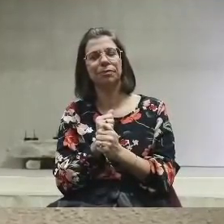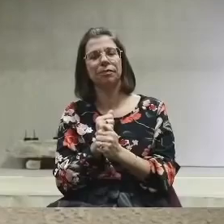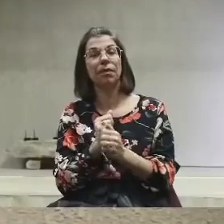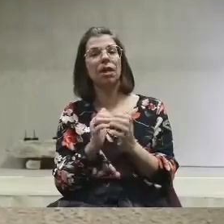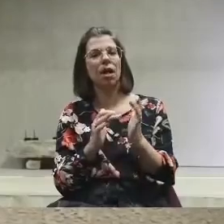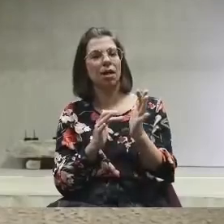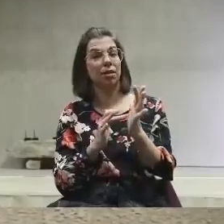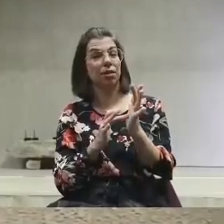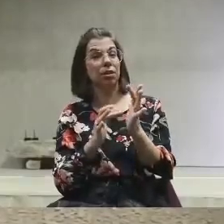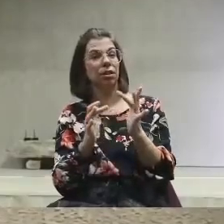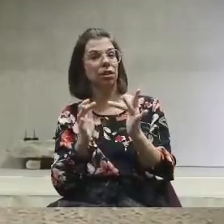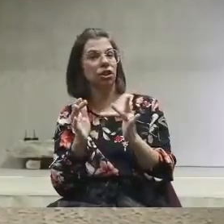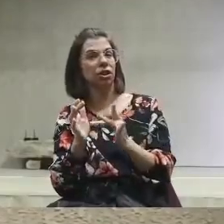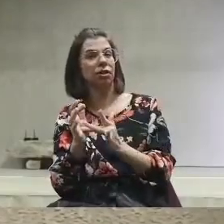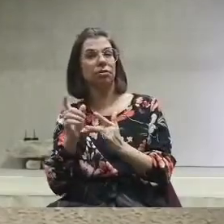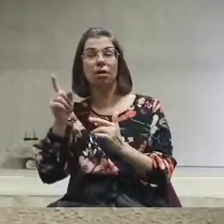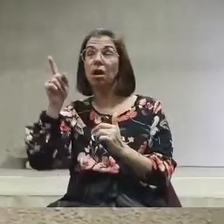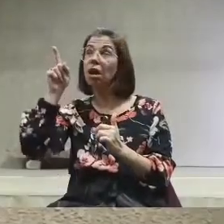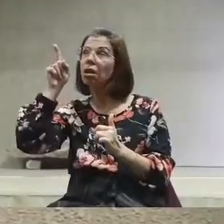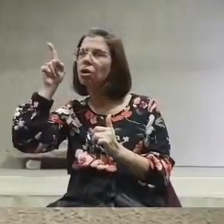Jésus a été maudit à notre place.